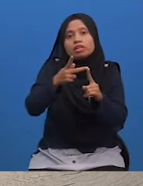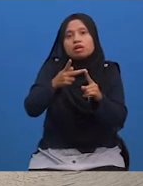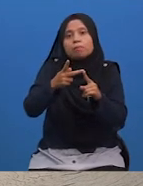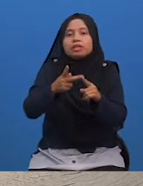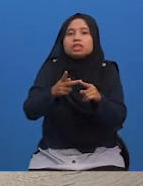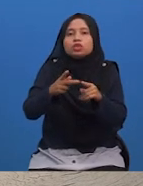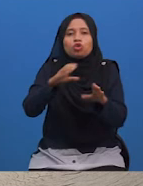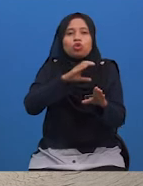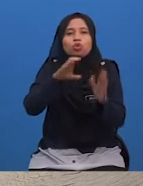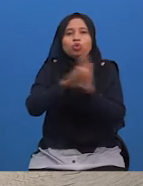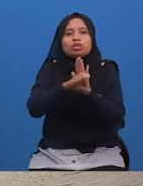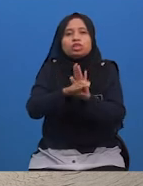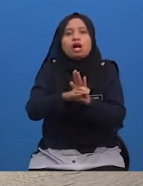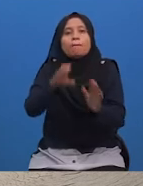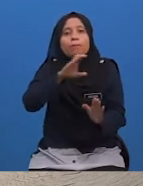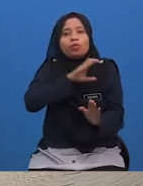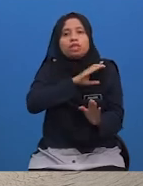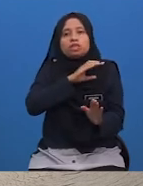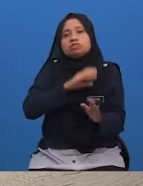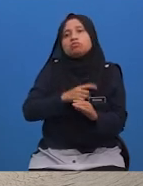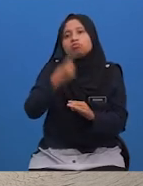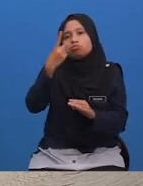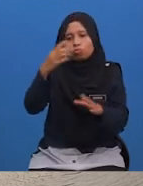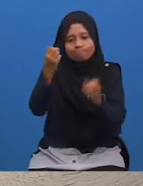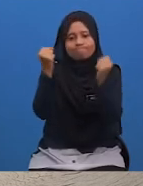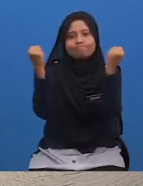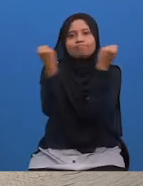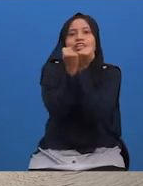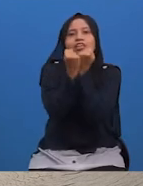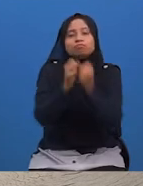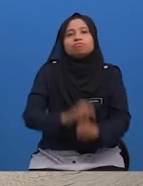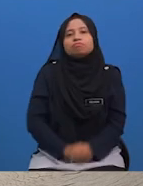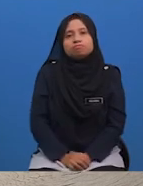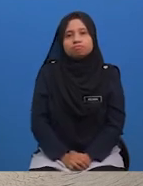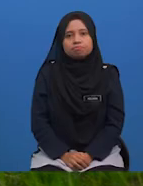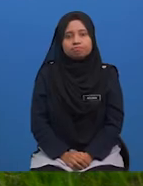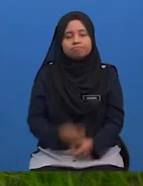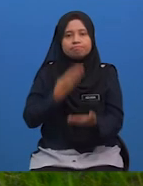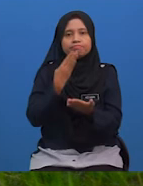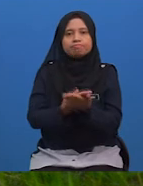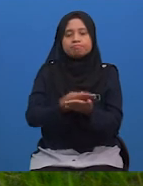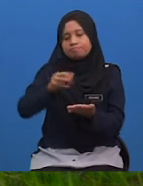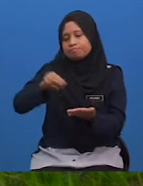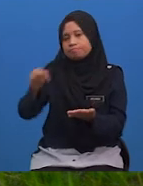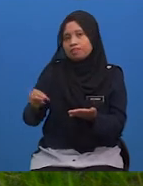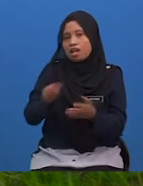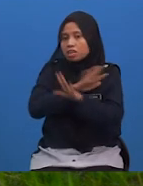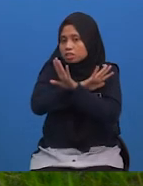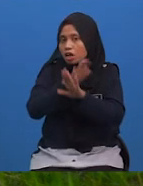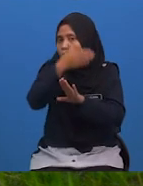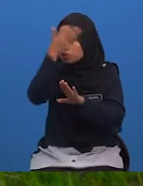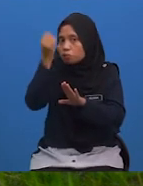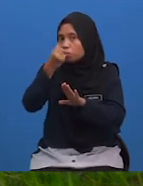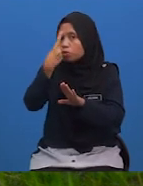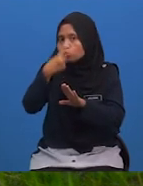pihak berkuasa tempatan untuk mengambil tindakan selanjutnya. Baiklah murid-murid, jangan